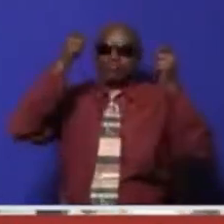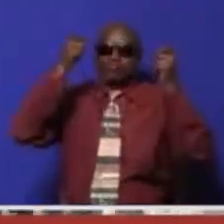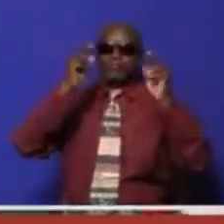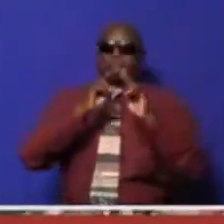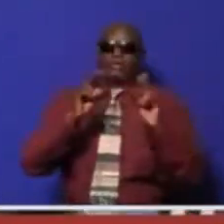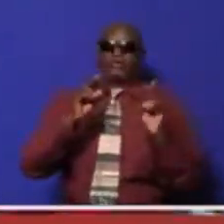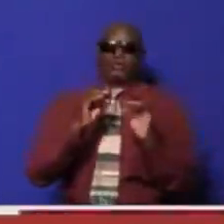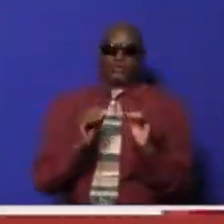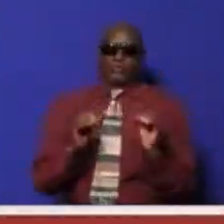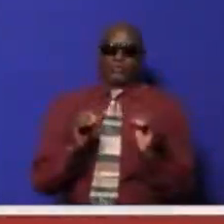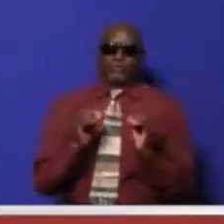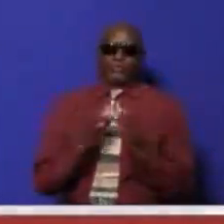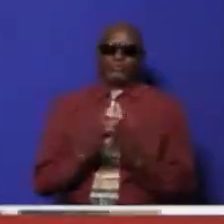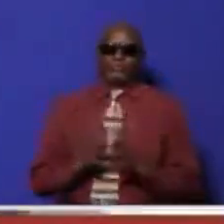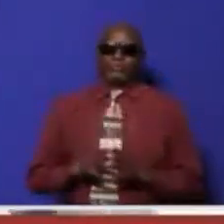hayangepelekea kufungwa kwa maduka.